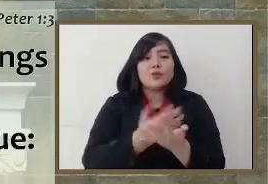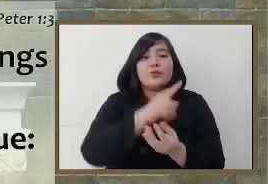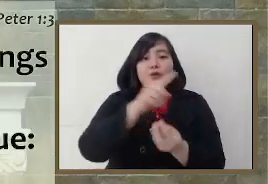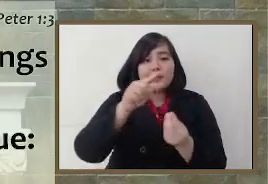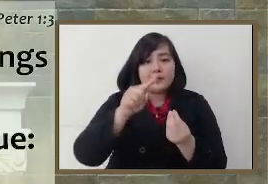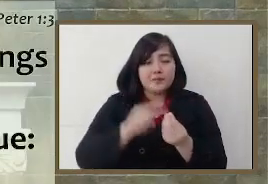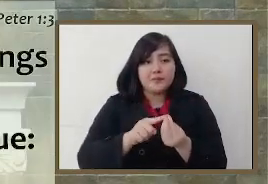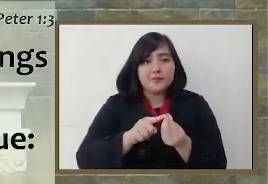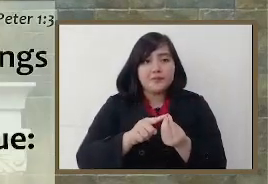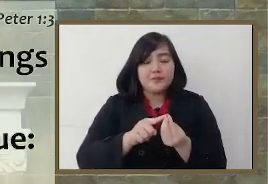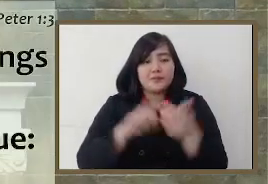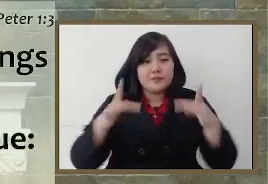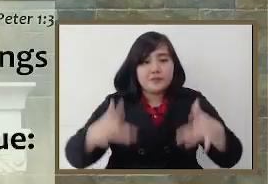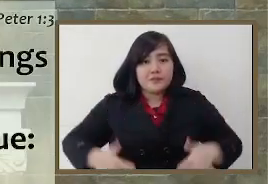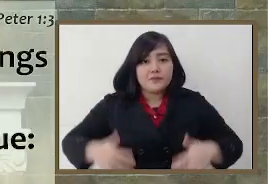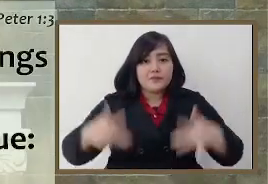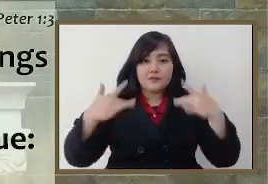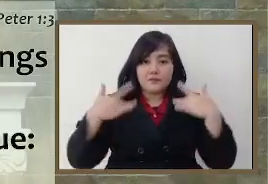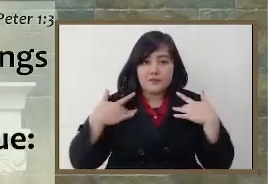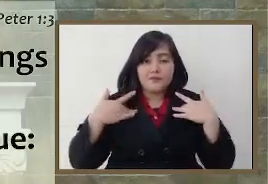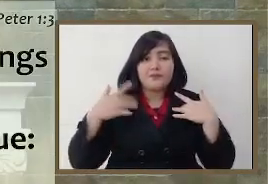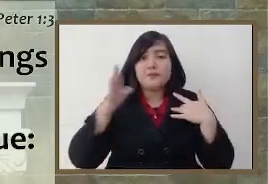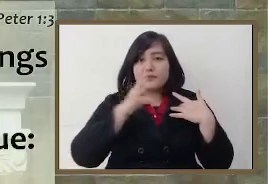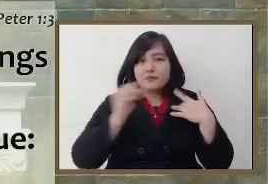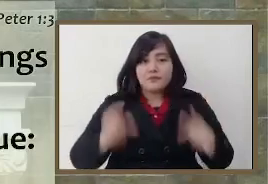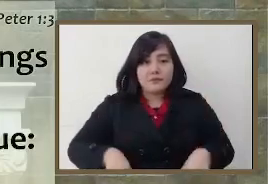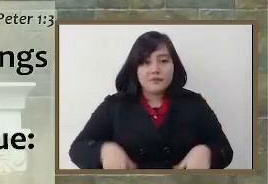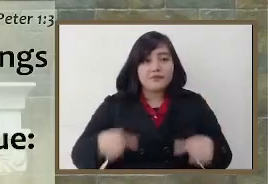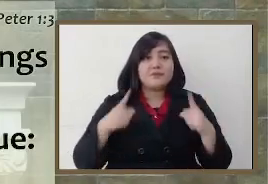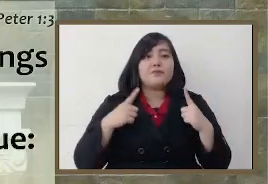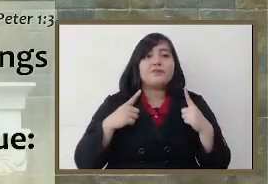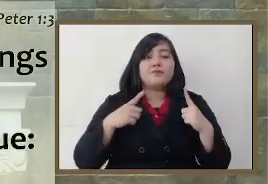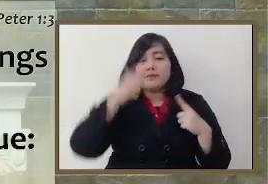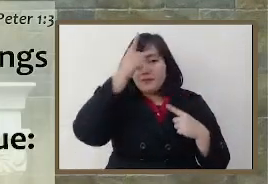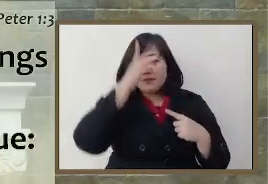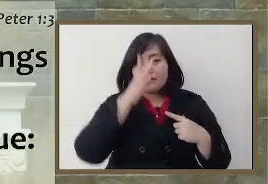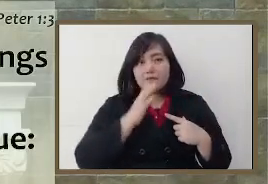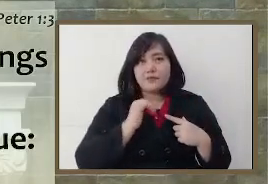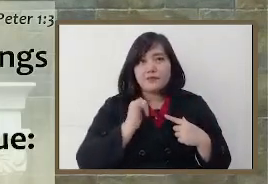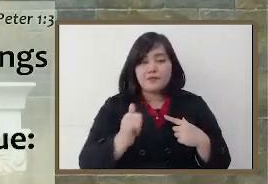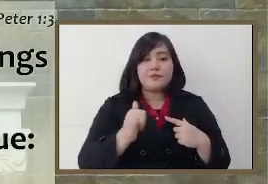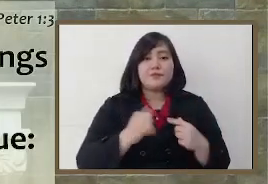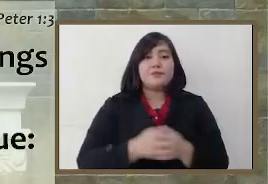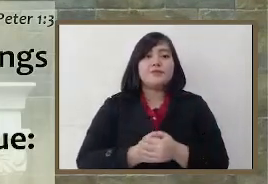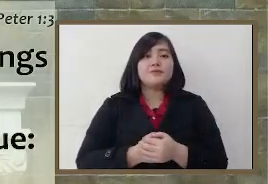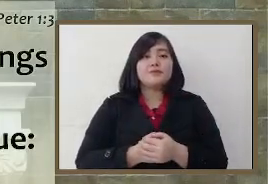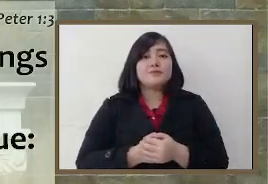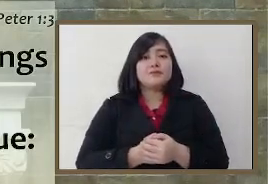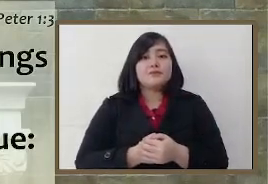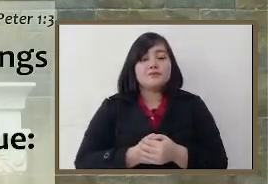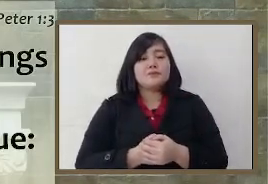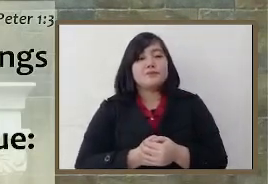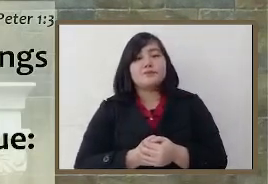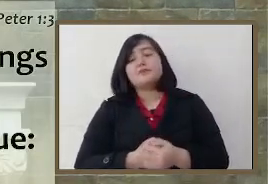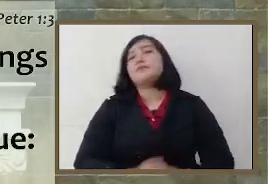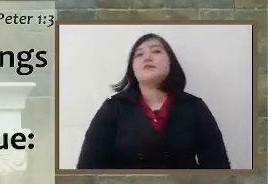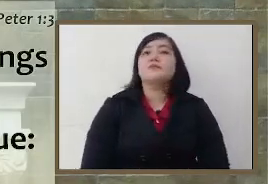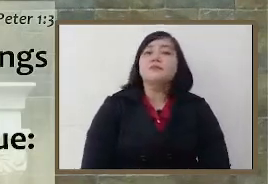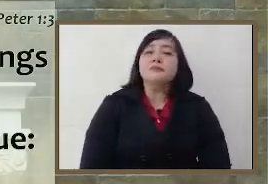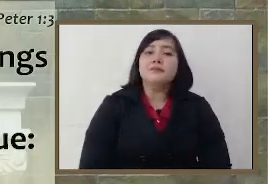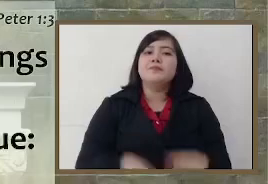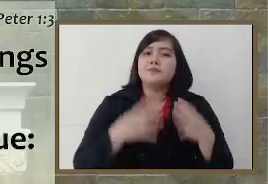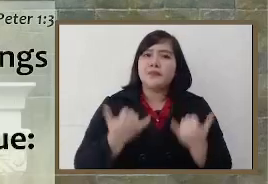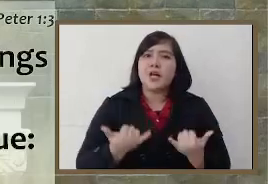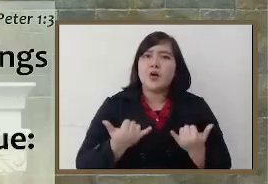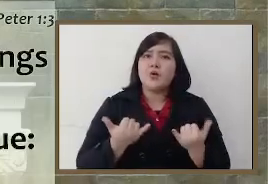sa buhay at pamumuhay na makadiyos. Alright? Now, again, paano